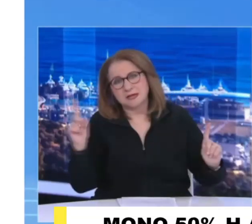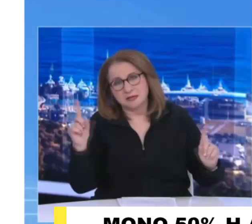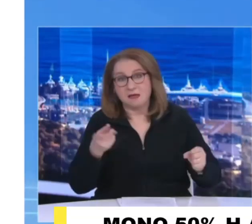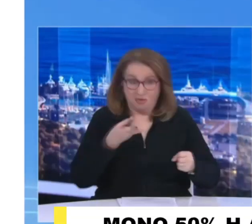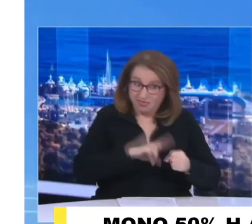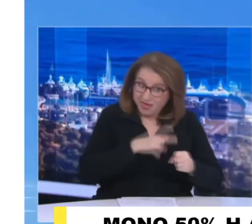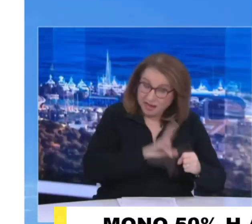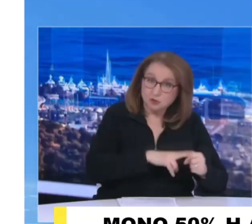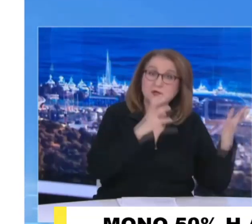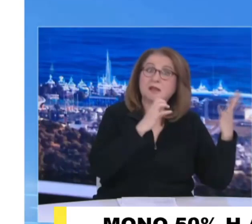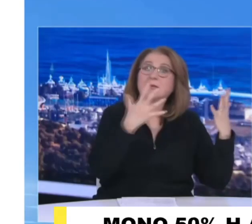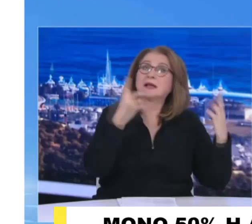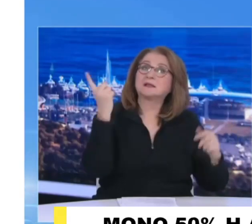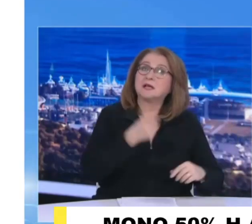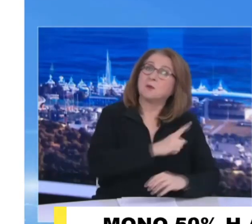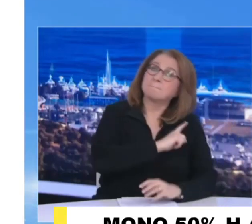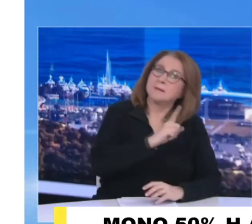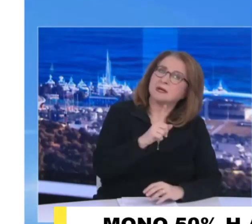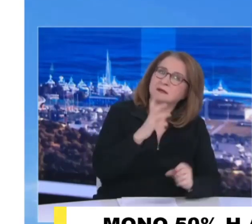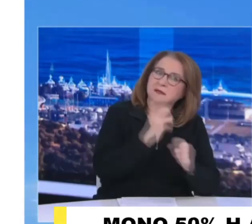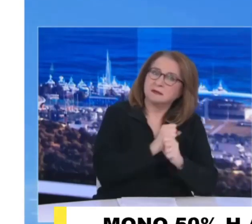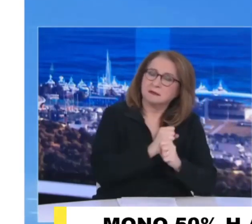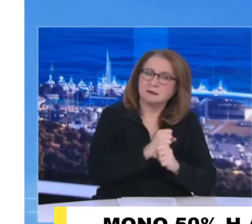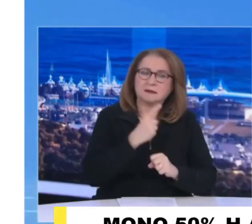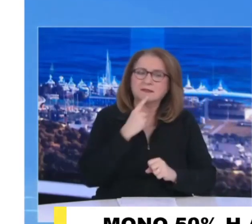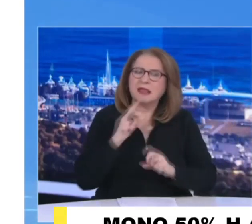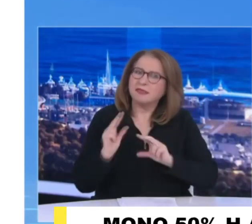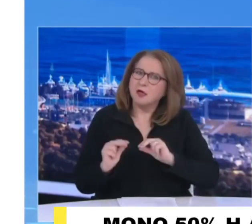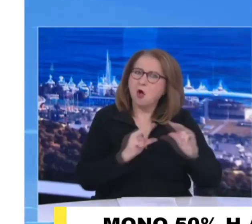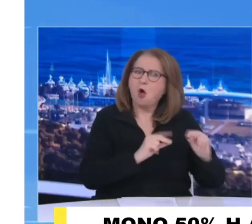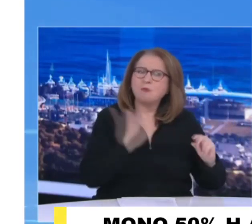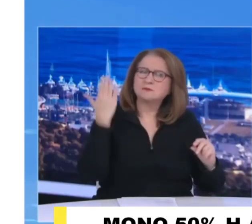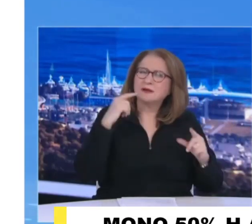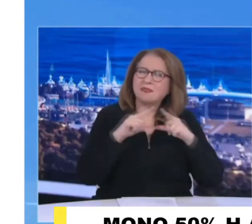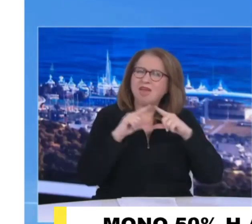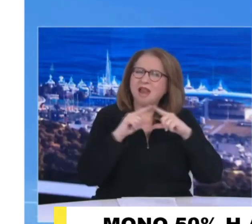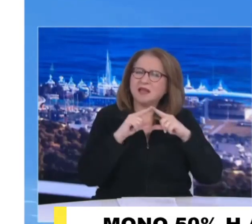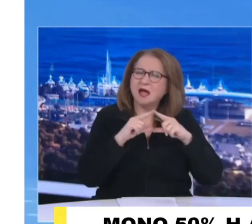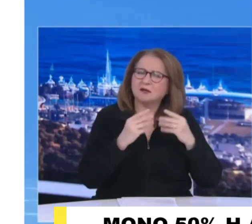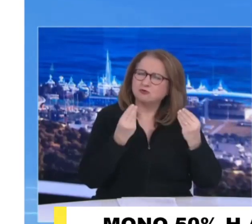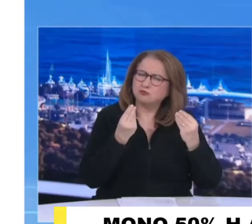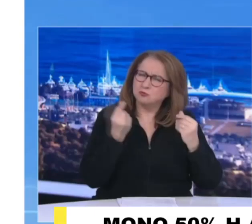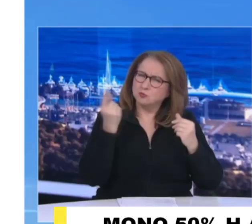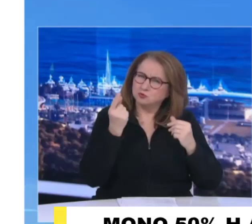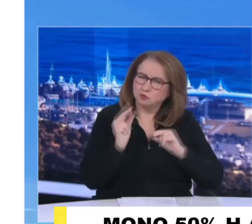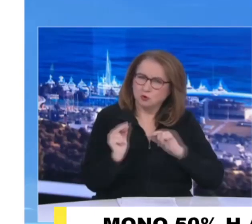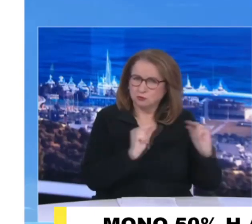Δέλτα. Η αποτελεσματικότητα για την εισαγωγή στο νοσοκομείο αποτυπώνεται από